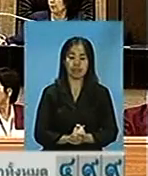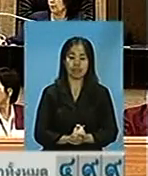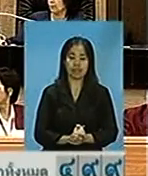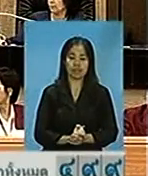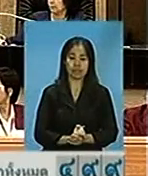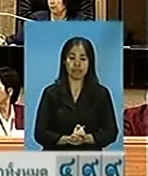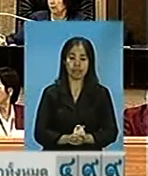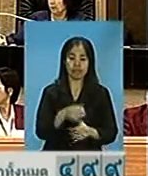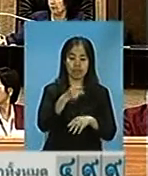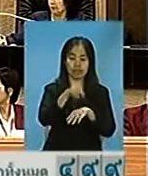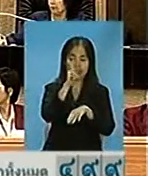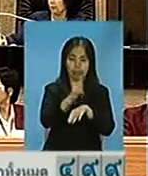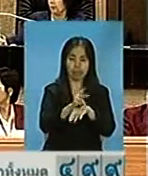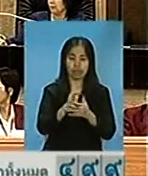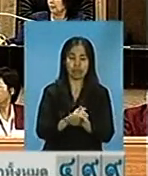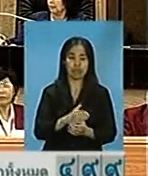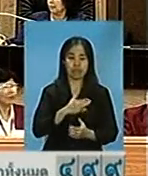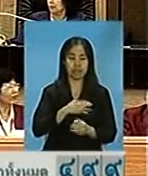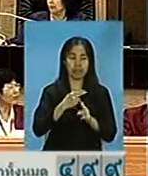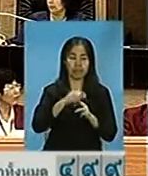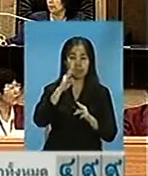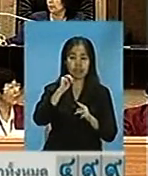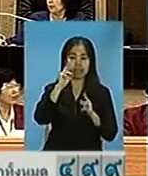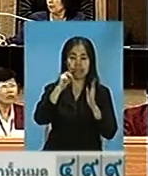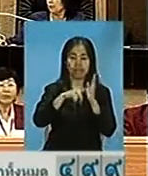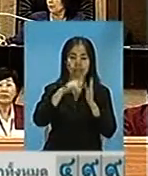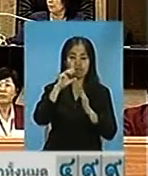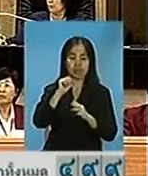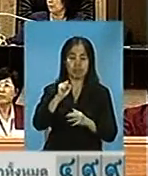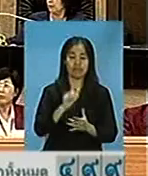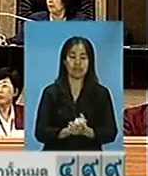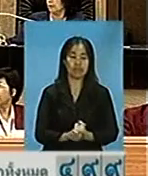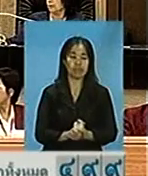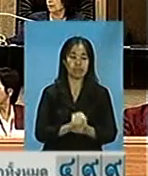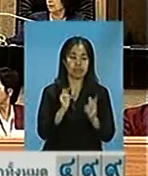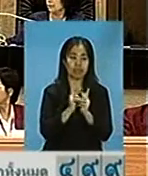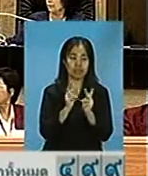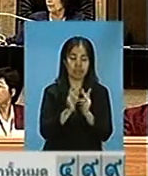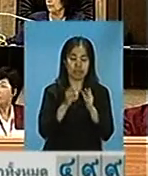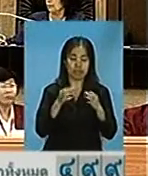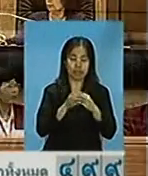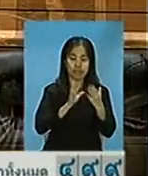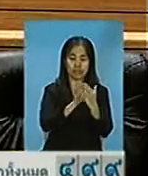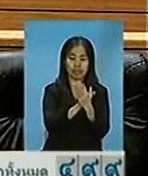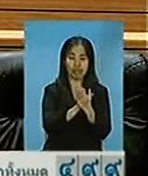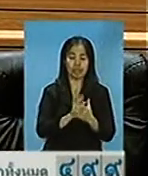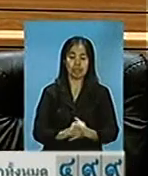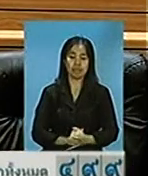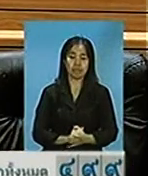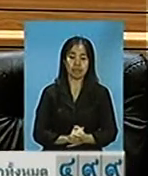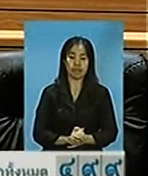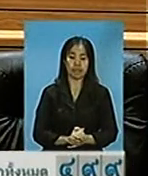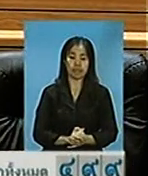์ท่านประธานที่เคารพครับผมอนันต์ศรีพันธ์ครับจากพรรคเพื่อไทยในฐานะกรรมการชุดนี้ด้วยครับเพราะฉะ